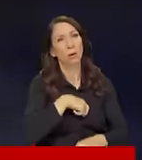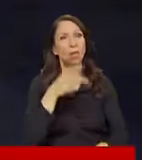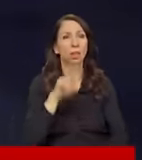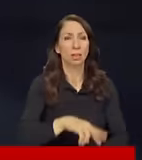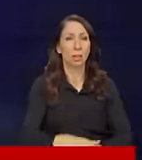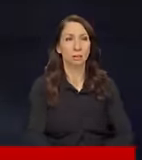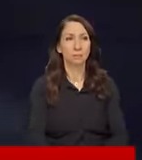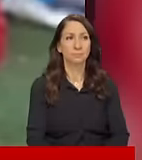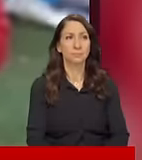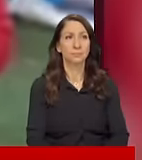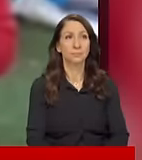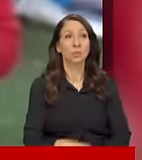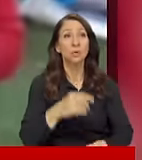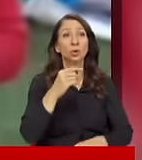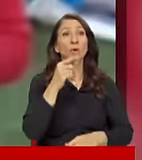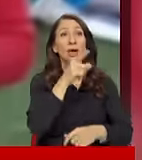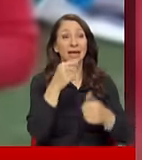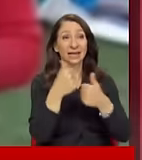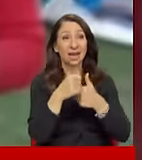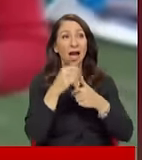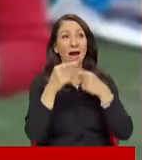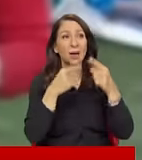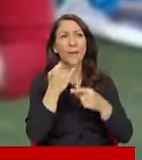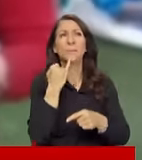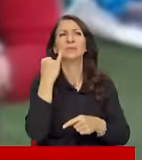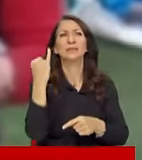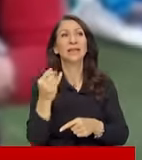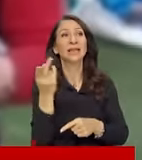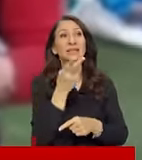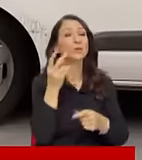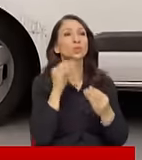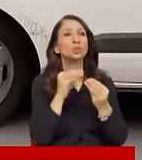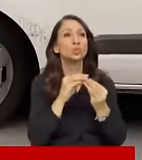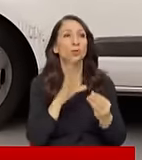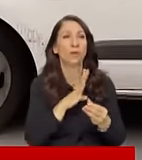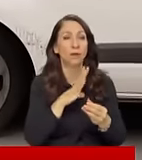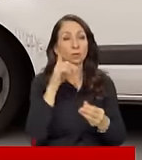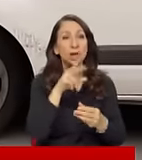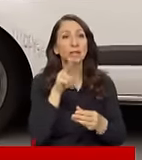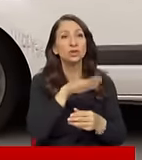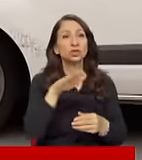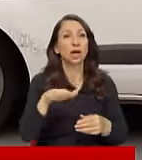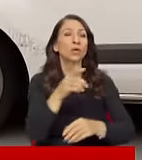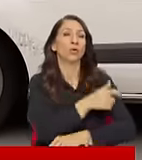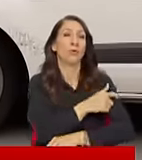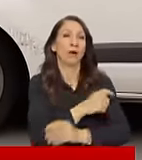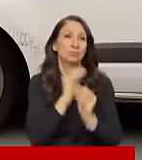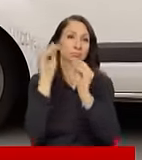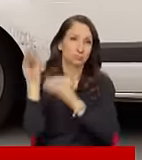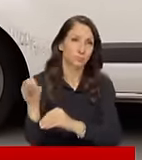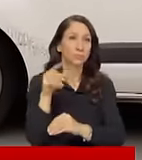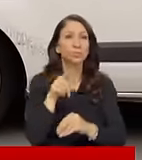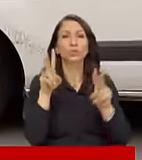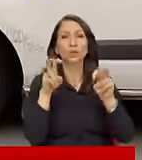yitirdi. Uşak çifti akrabalarında misafirlikteydi. İkisinin de suç kaydı olduğu için iki çocukları da yetiştirme yurduna verildi.